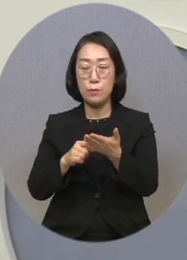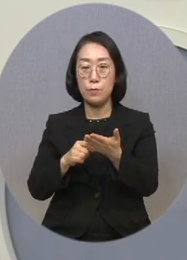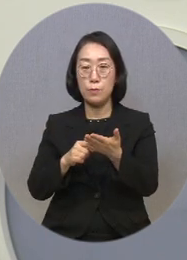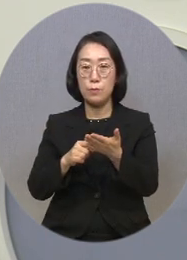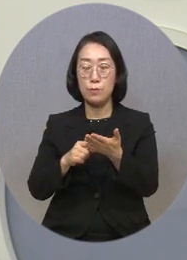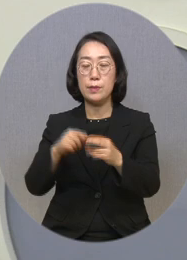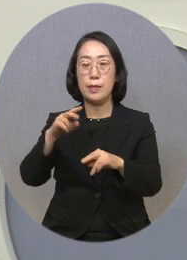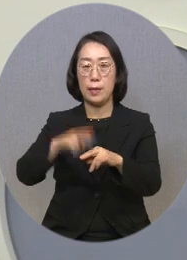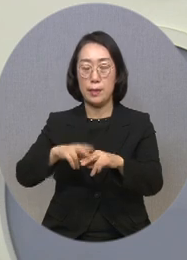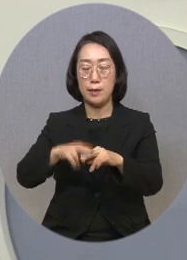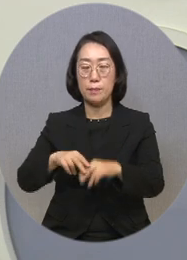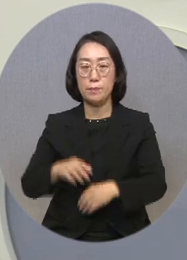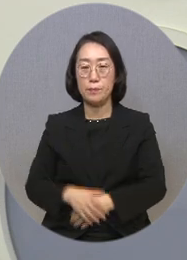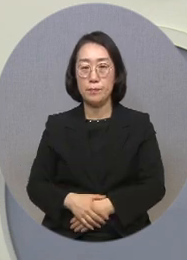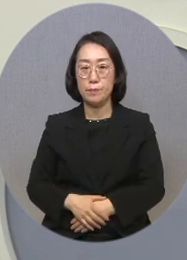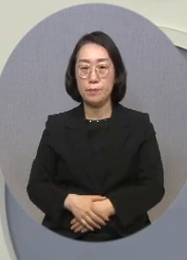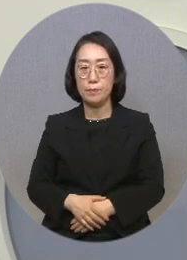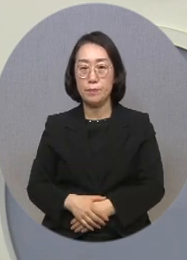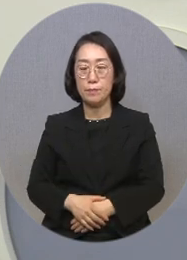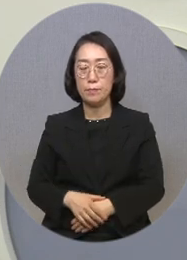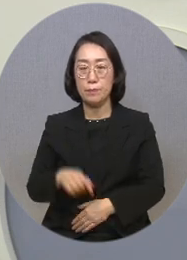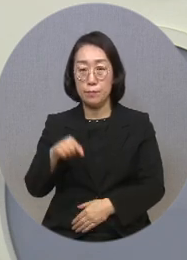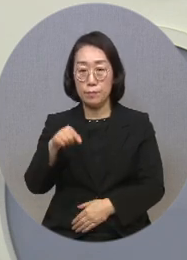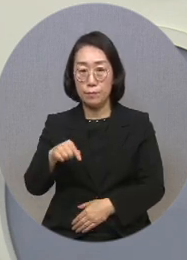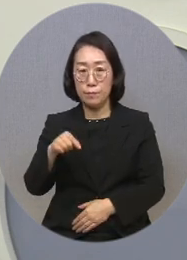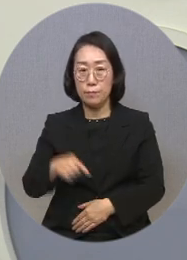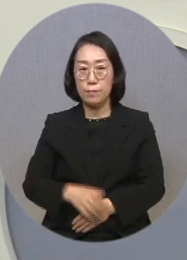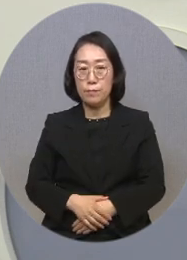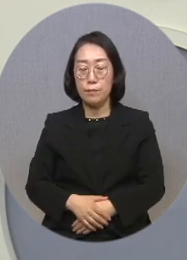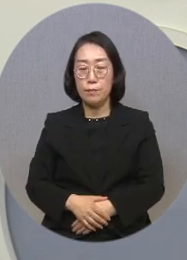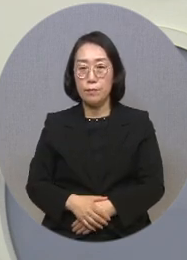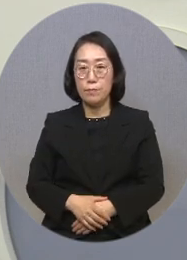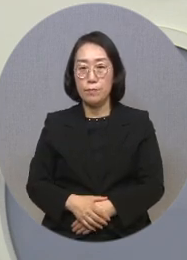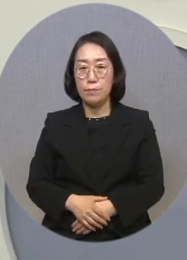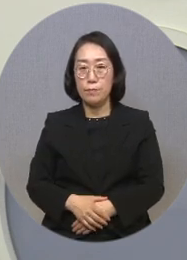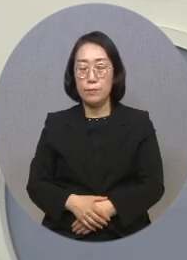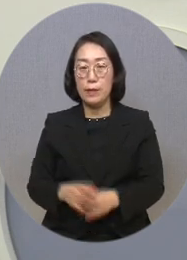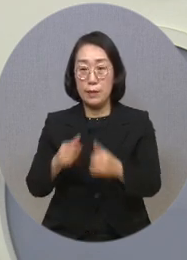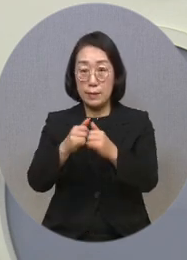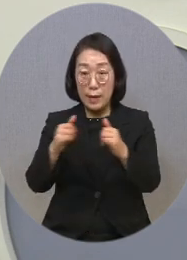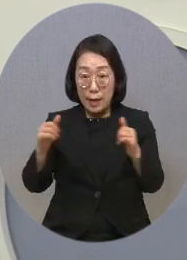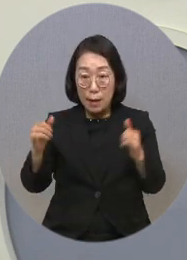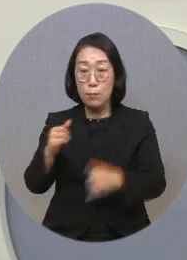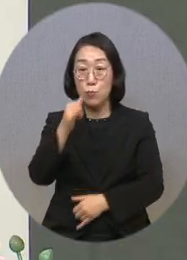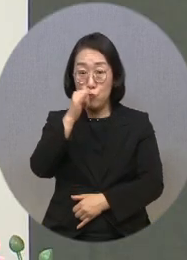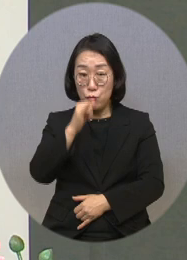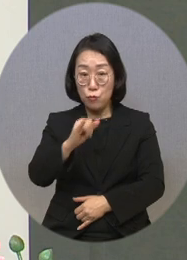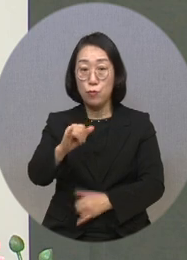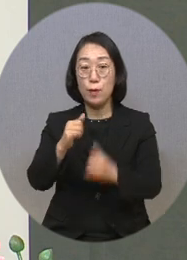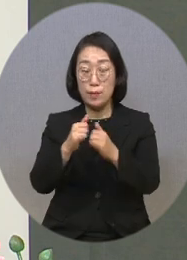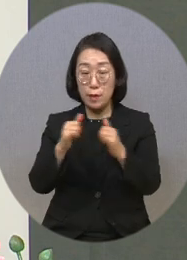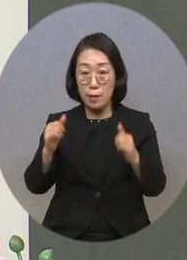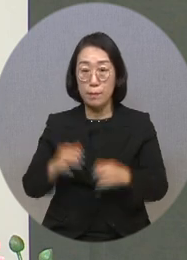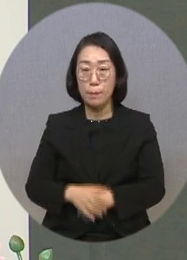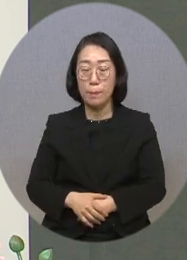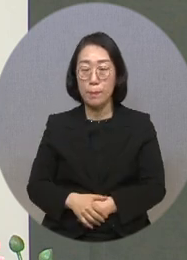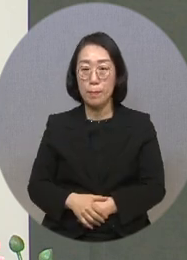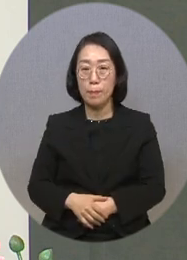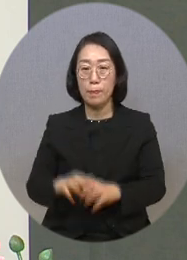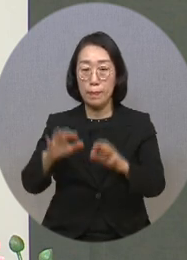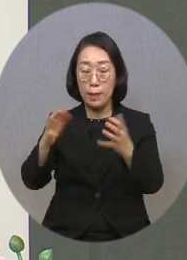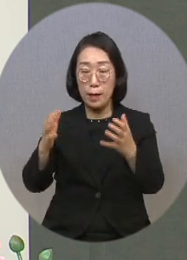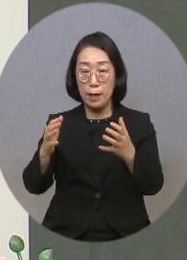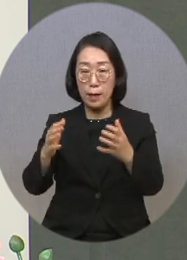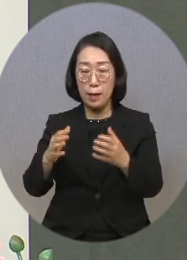때문에 이번 선거에서는 그래도 인물은 훌륭한 사람이 또